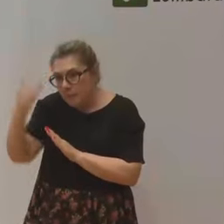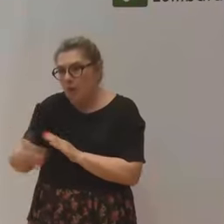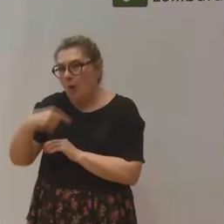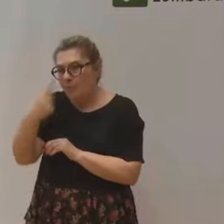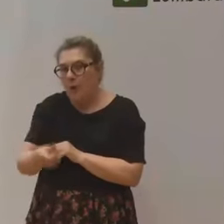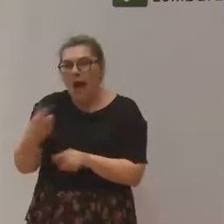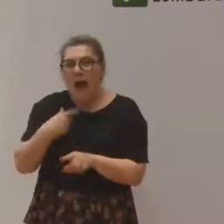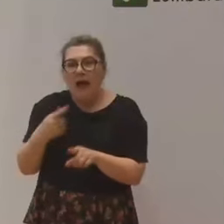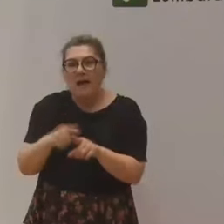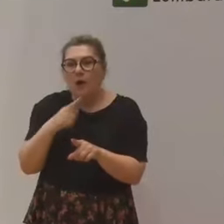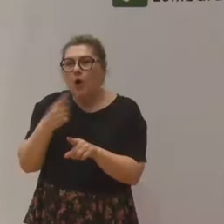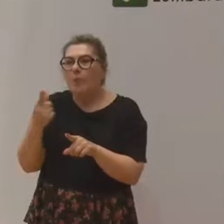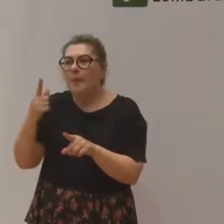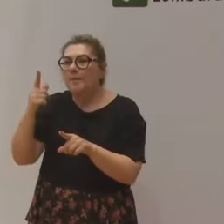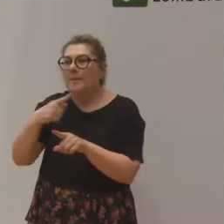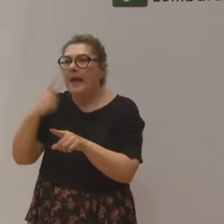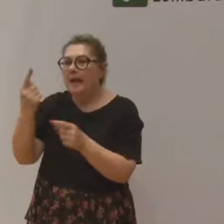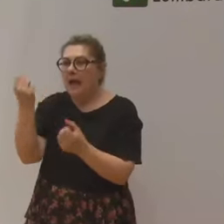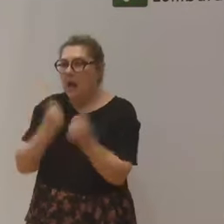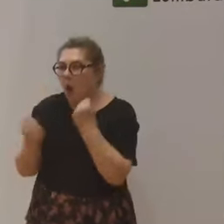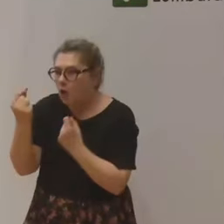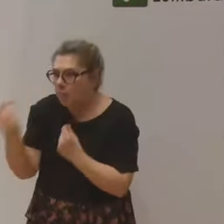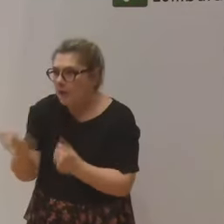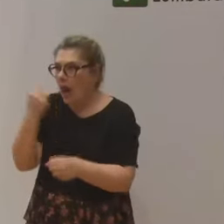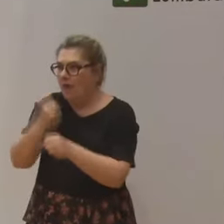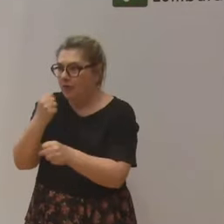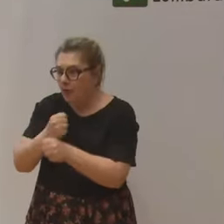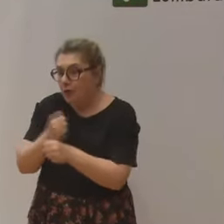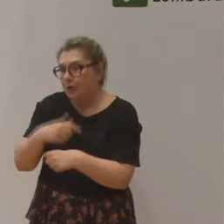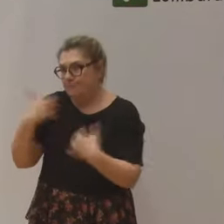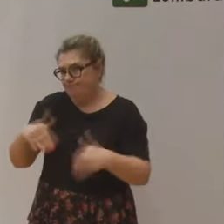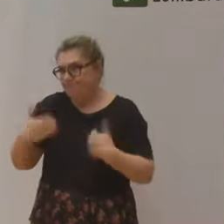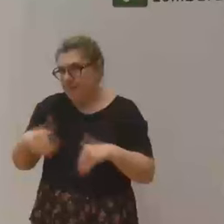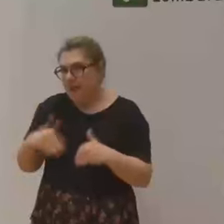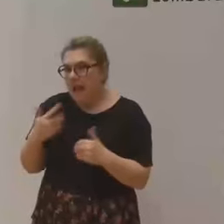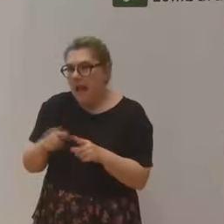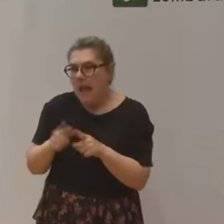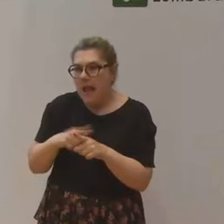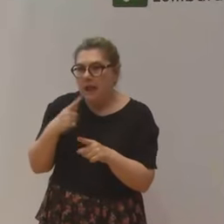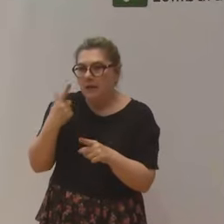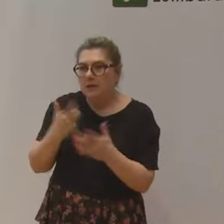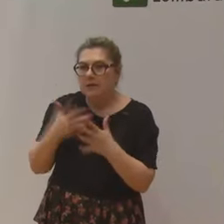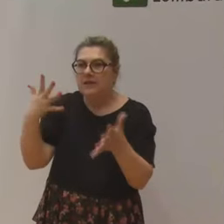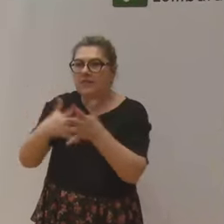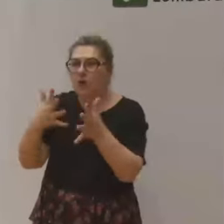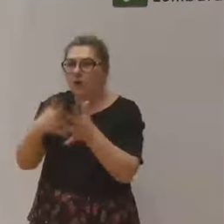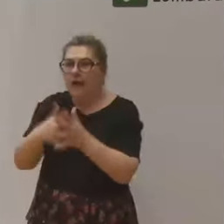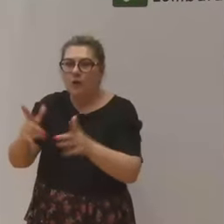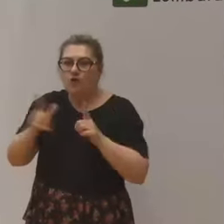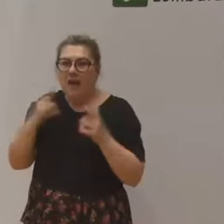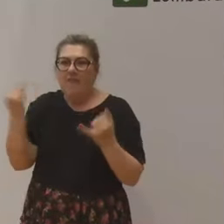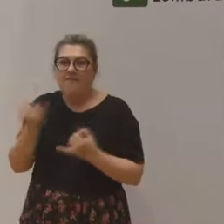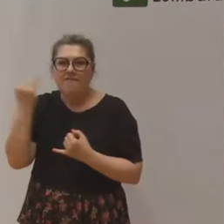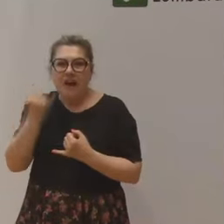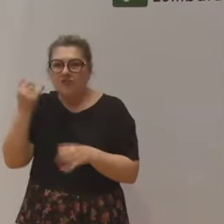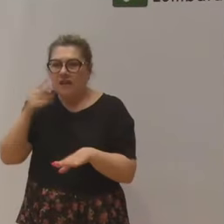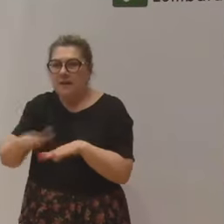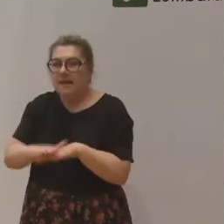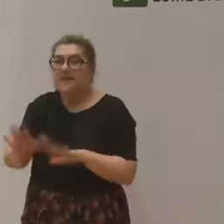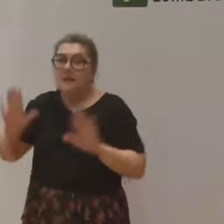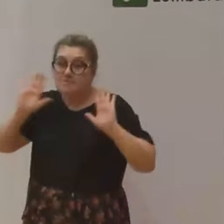relativi al contesto economico, insomma, e socio-economico che stiamo vivendo, di certo non facilitano questo tipo di esperienze,